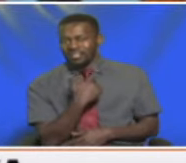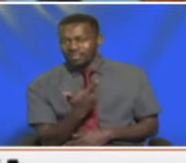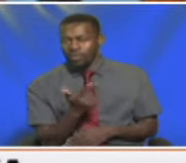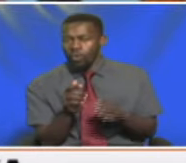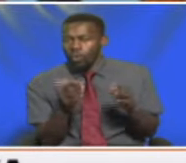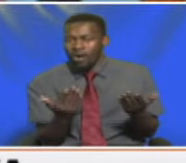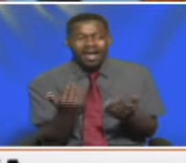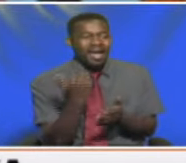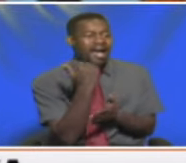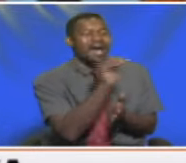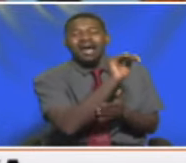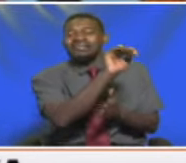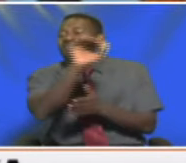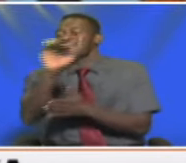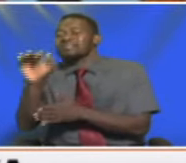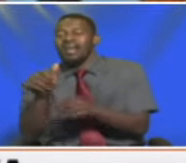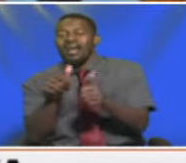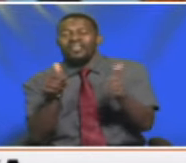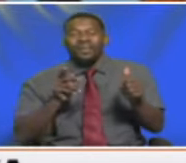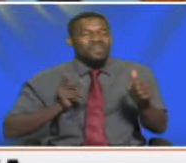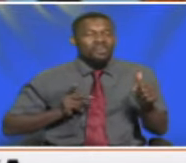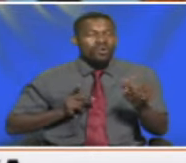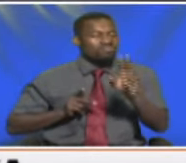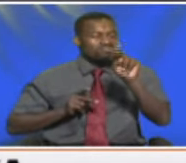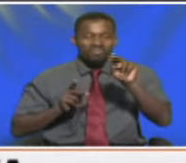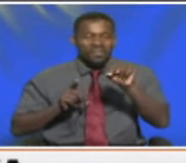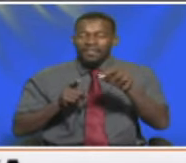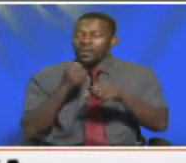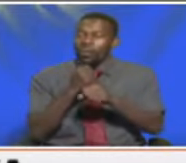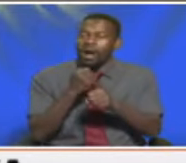have ask anybody. They operate independently.